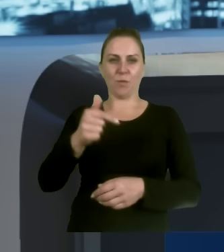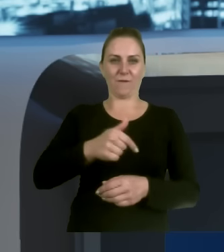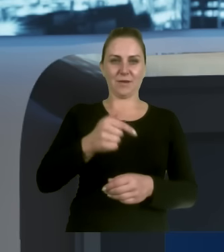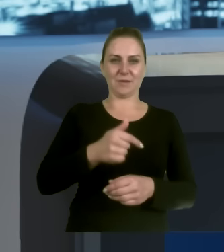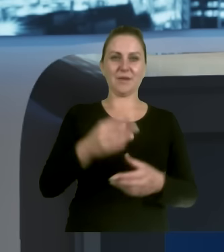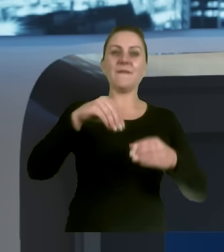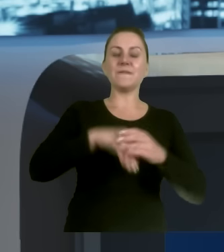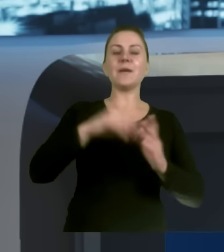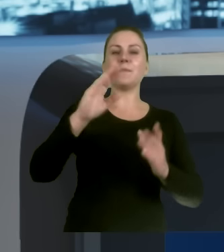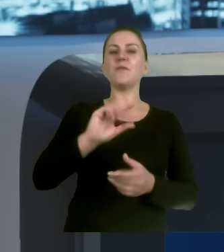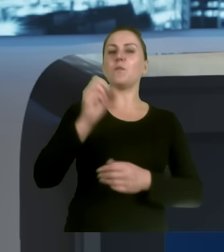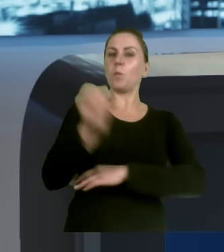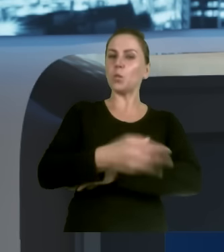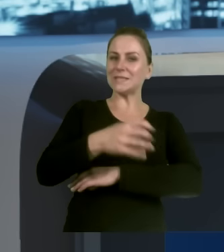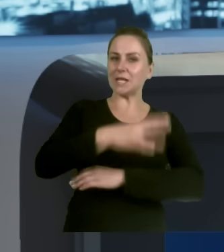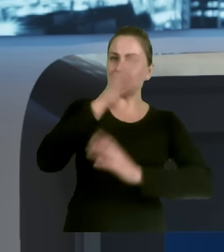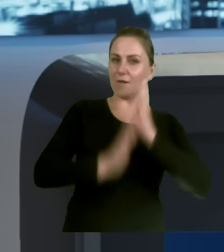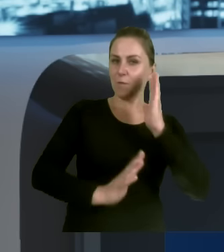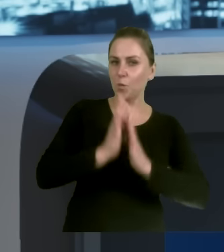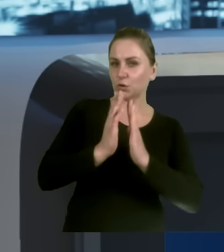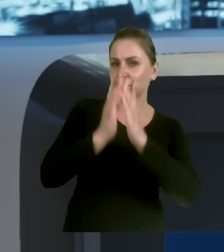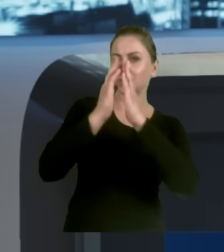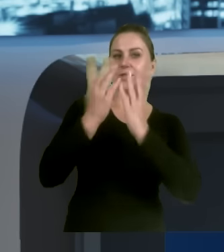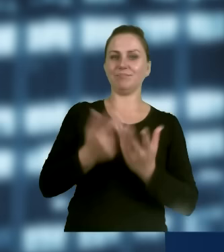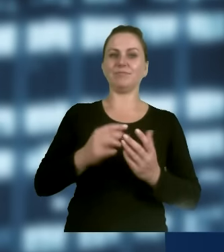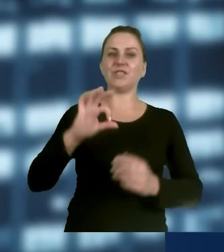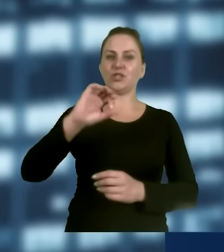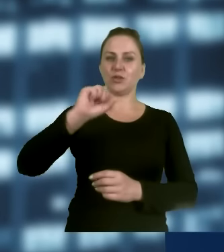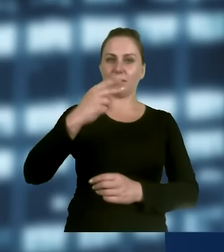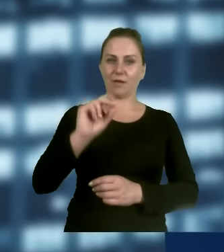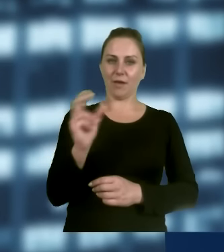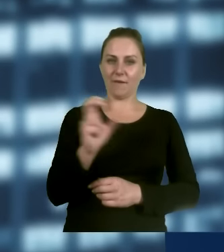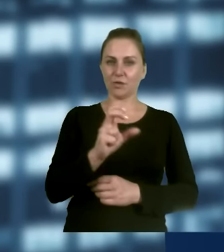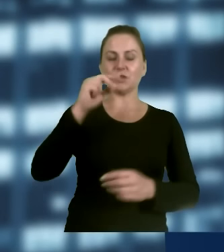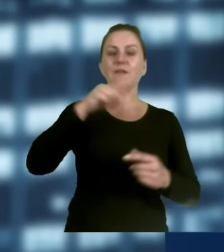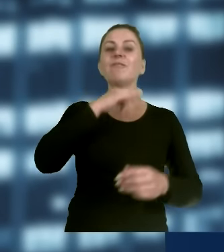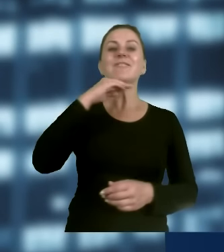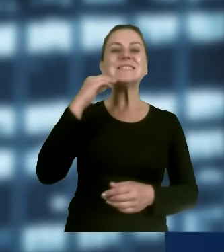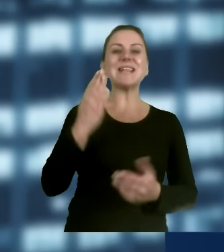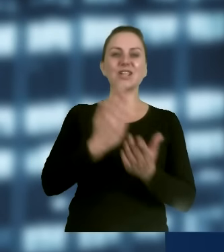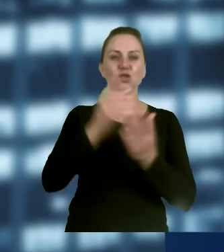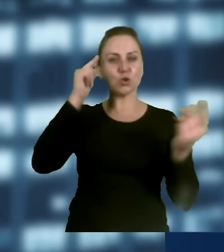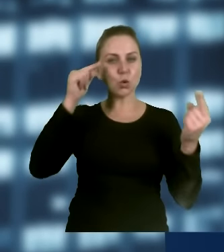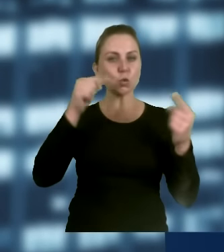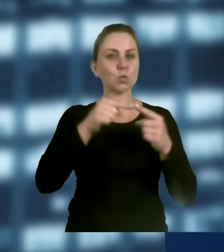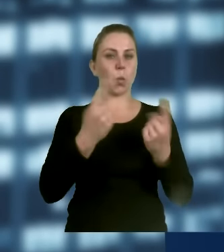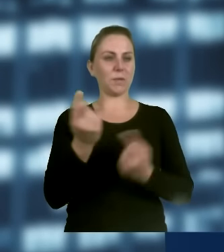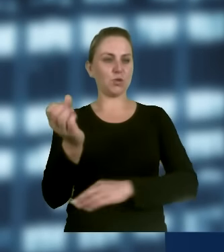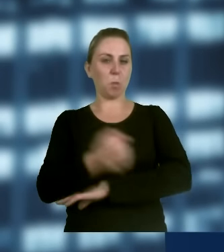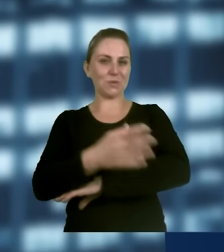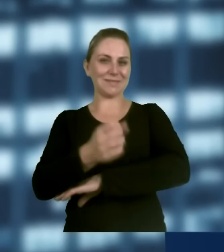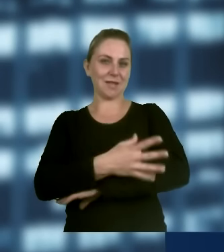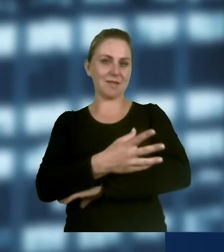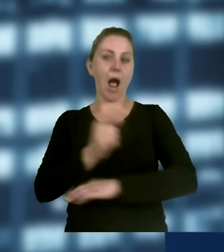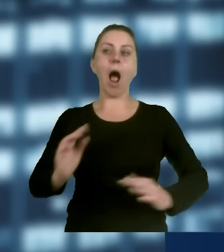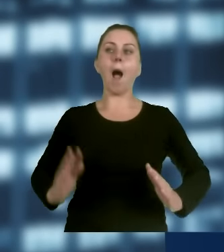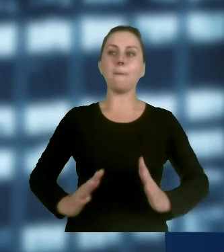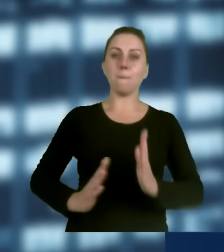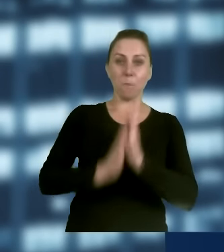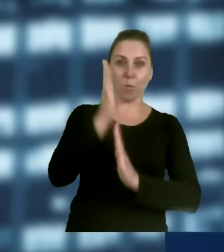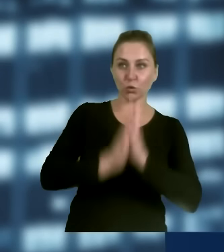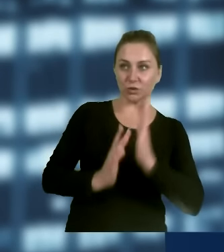pustyni i w puszczy Sienkiewicza wystarczy skupić się tylko na pustyni, a machnąć już ręką na puszczę. Po